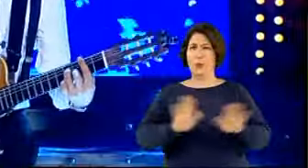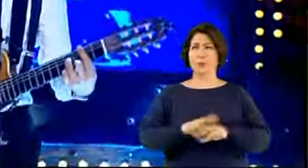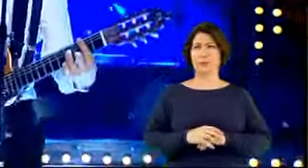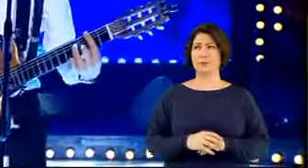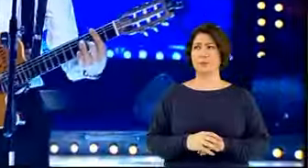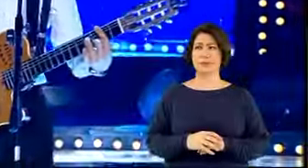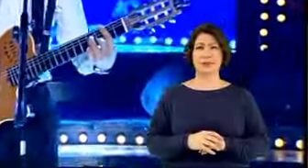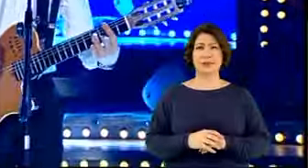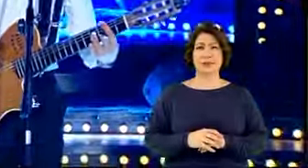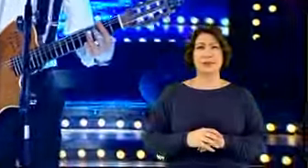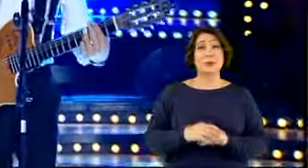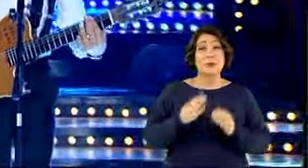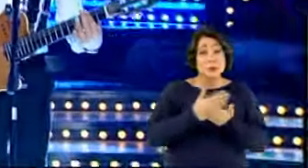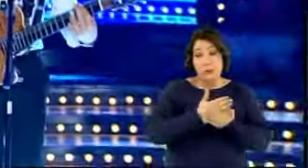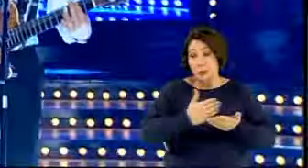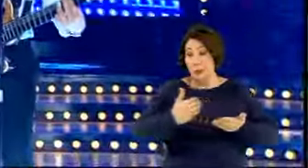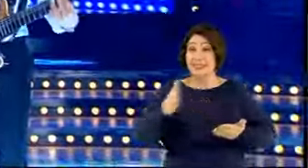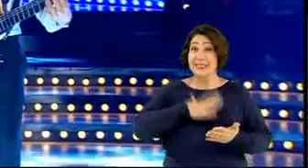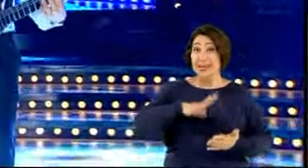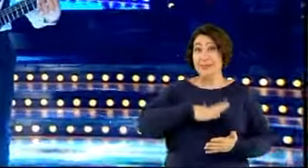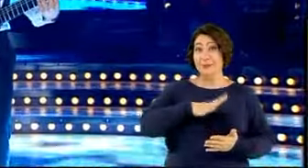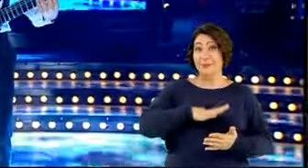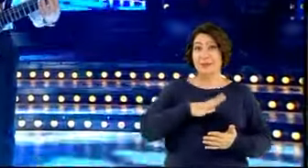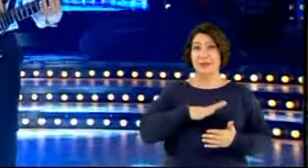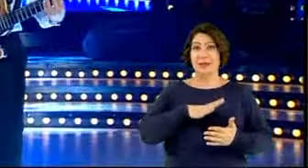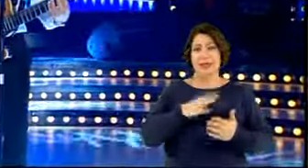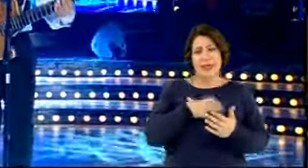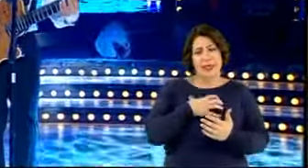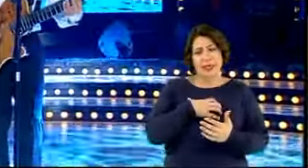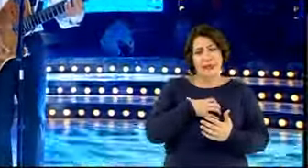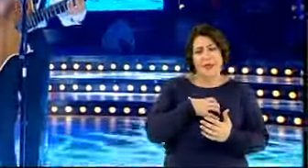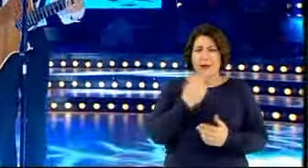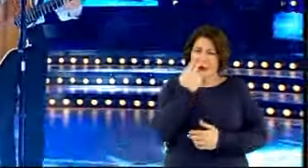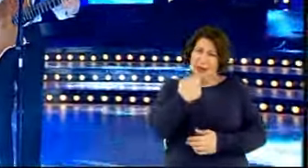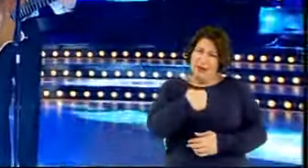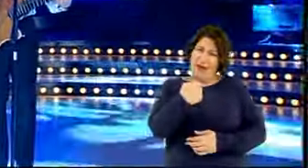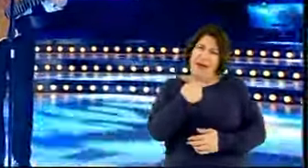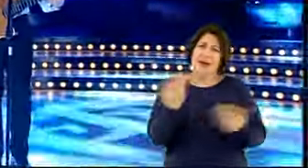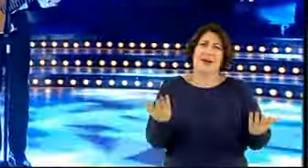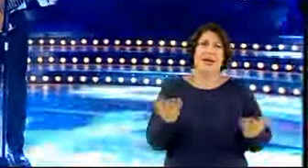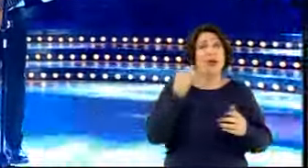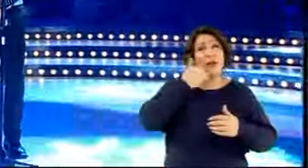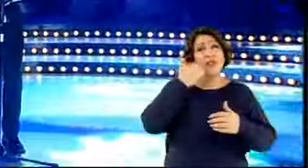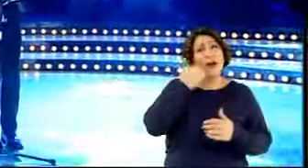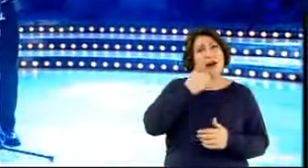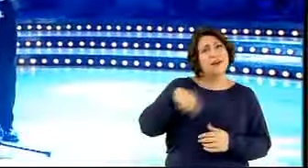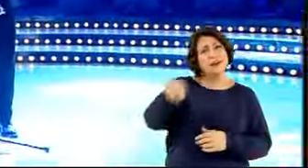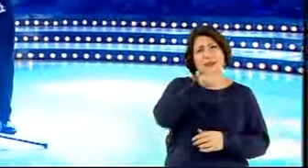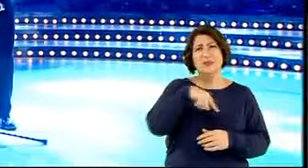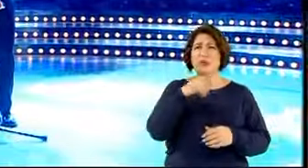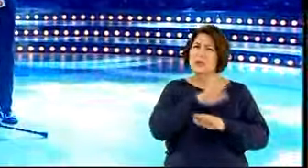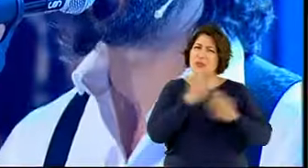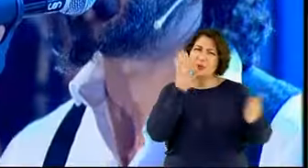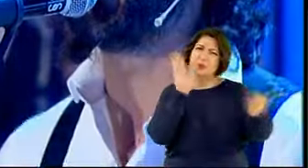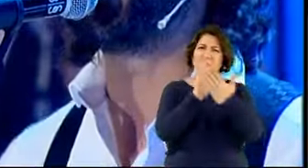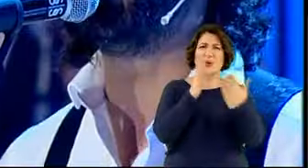Yapamıyorum. Sırsın isterdim kendimi kandırarak, yalanla